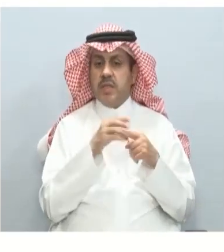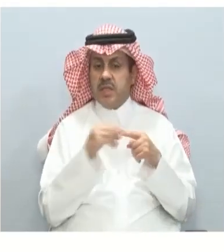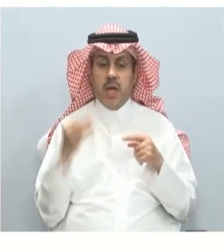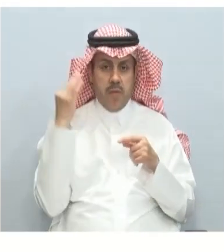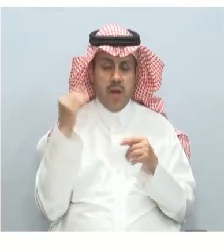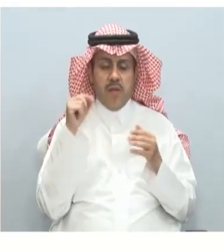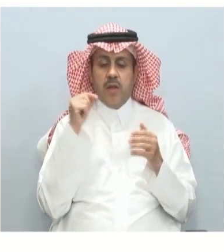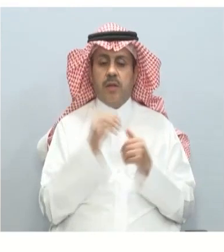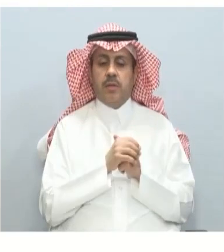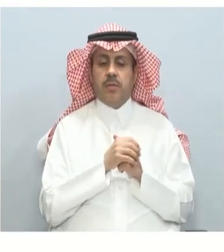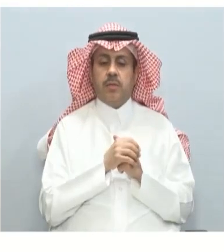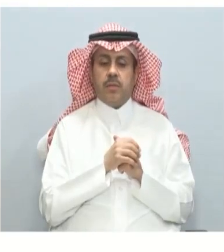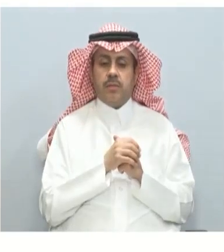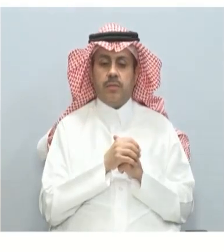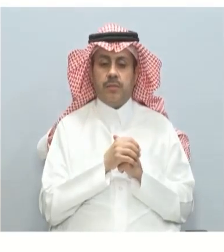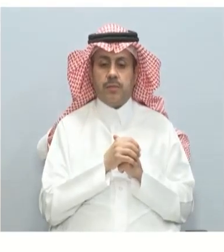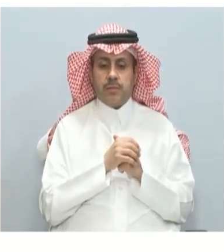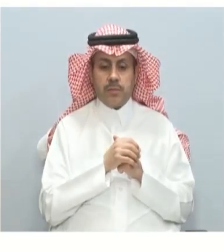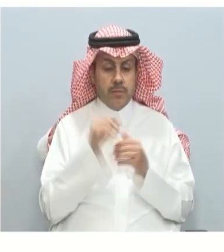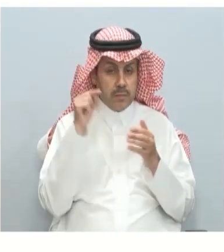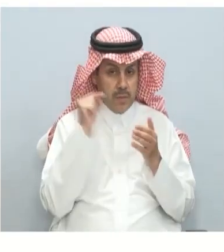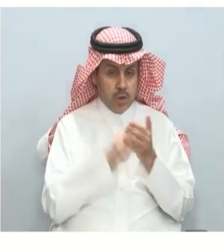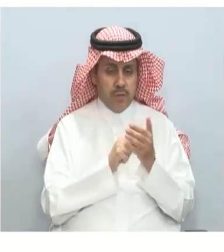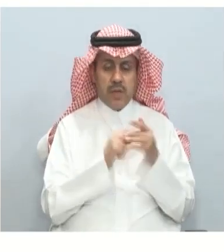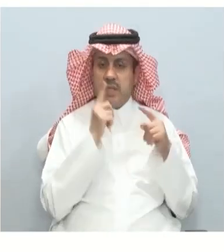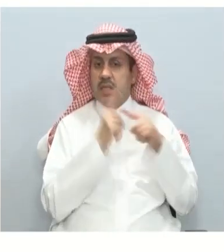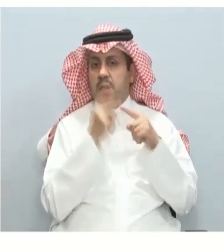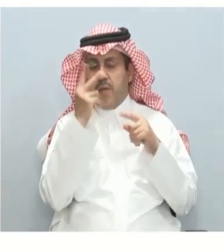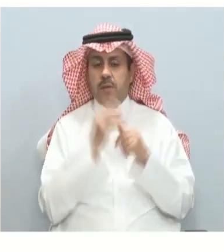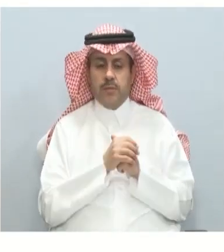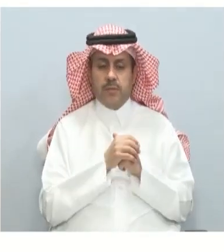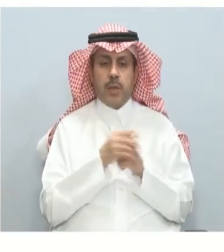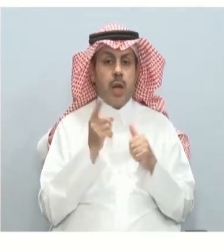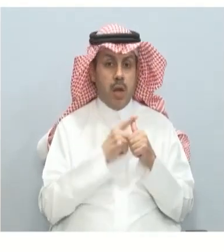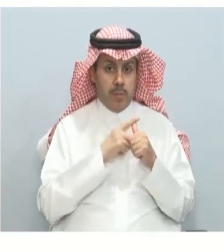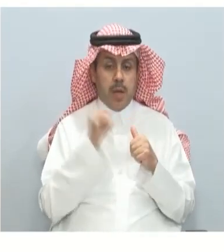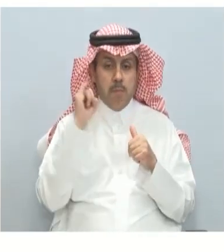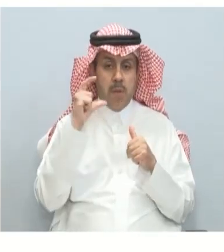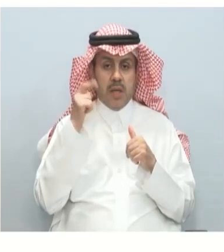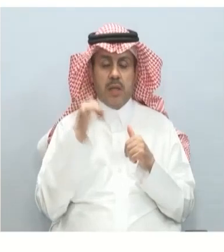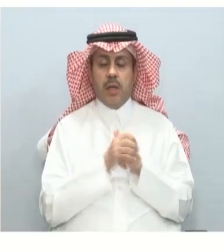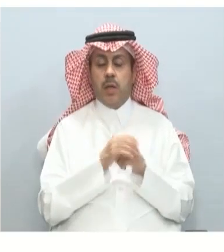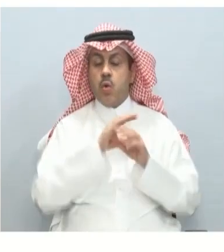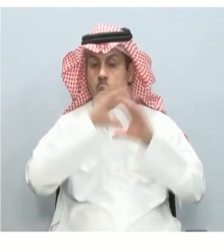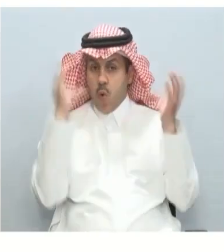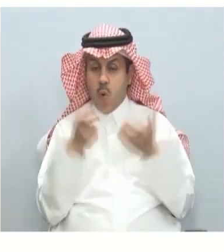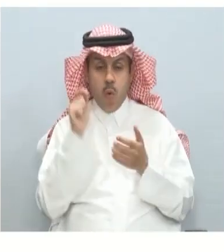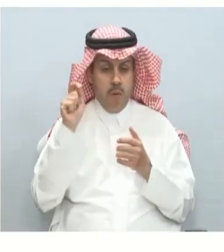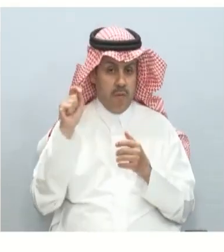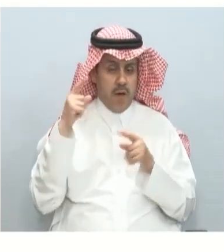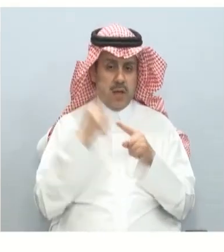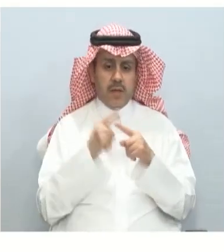صفر راح يكون عندي هنا صفر زائد 2 يعني راح نبدا المدى كل افف اكس بحيث